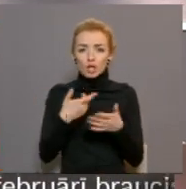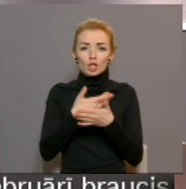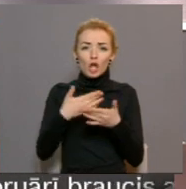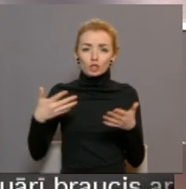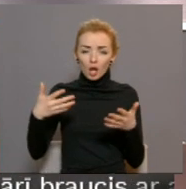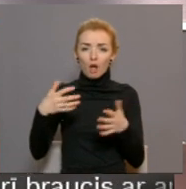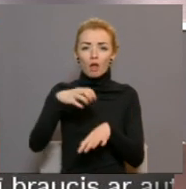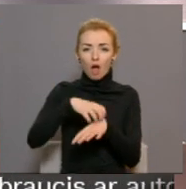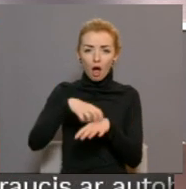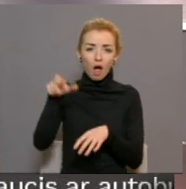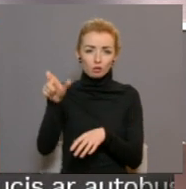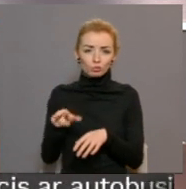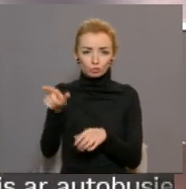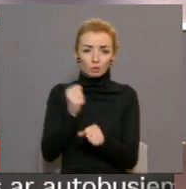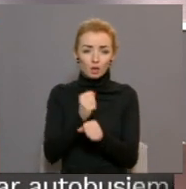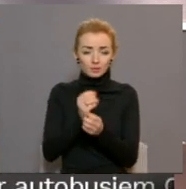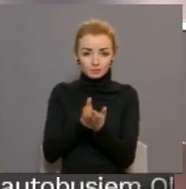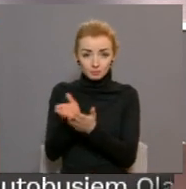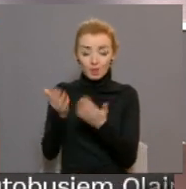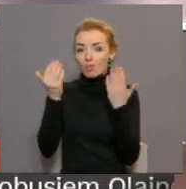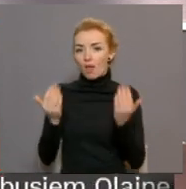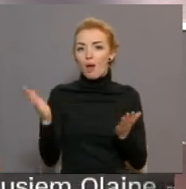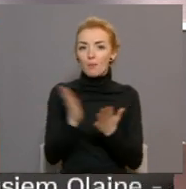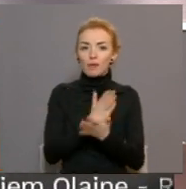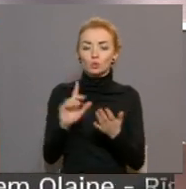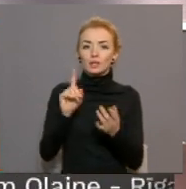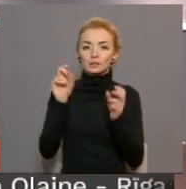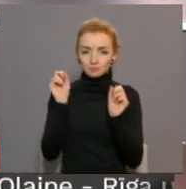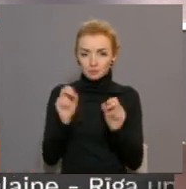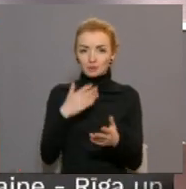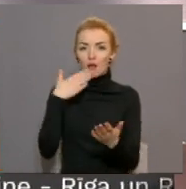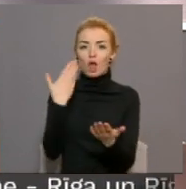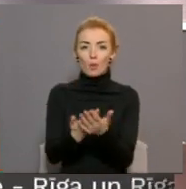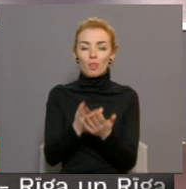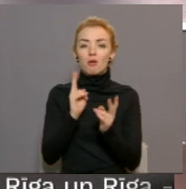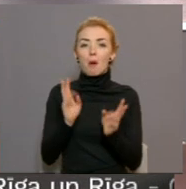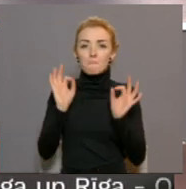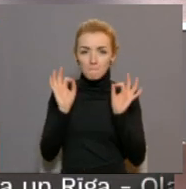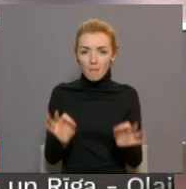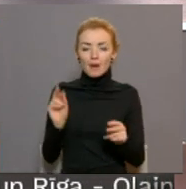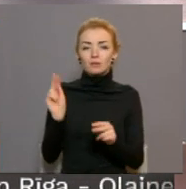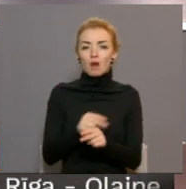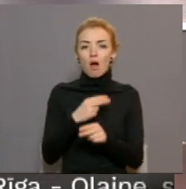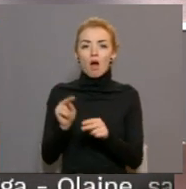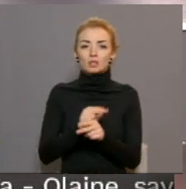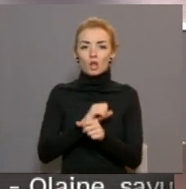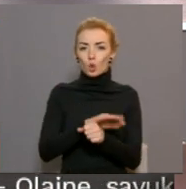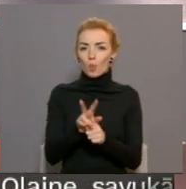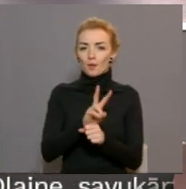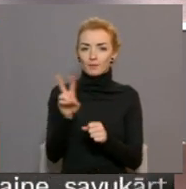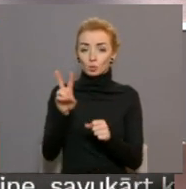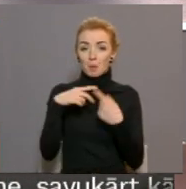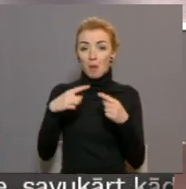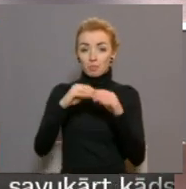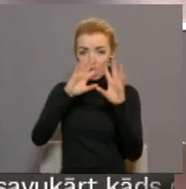ārstu darba, beidzot Latvijā ir pieejamas rekomendācijas, kā pazīt un ārstēt COVID-19. Materiālam ir